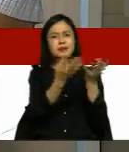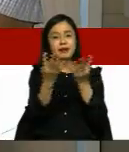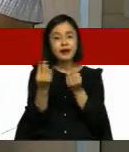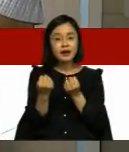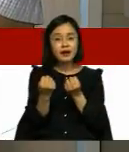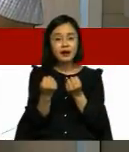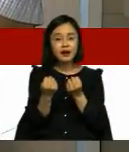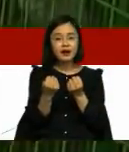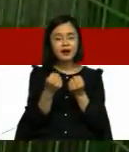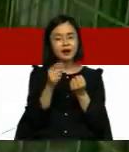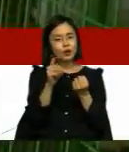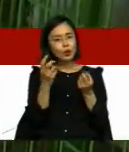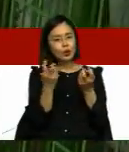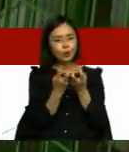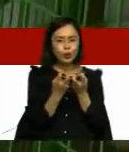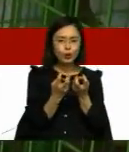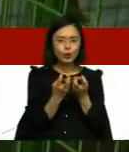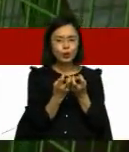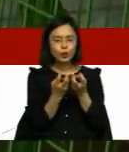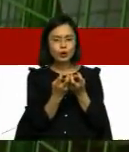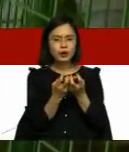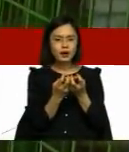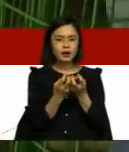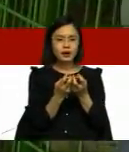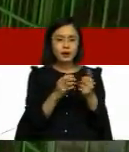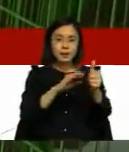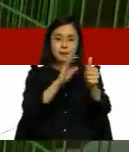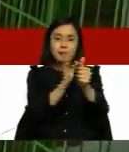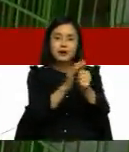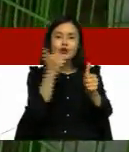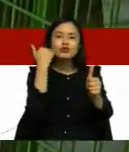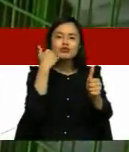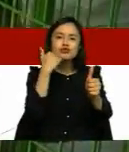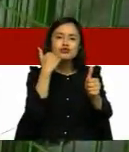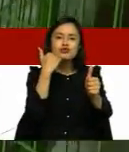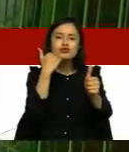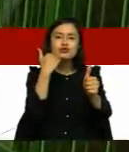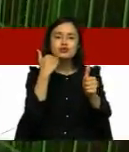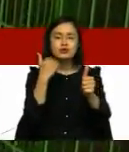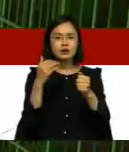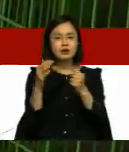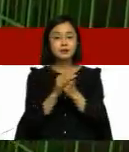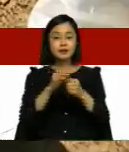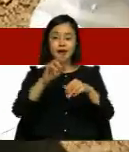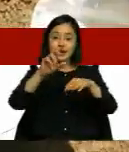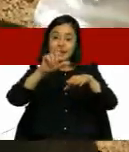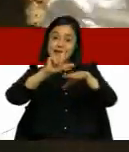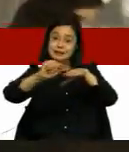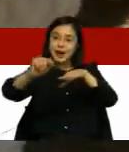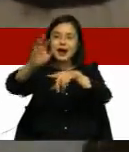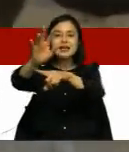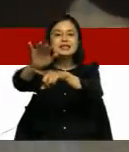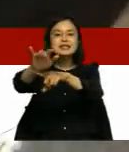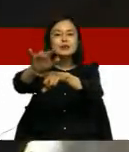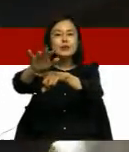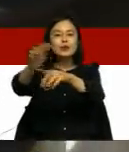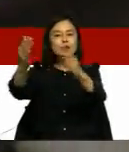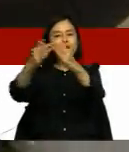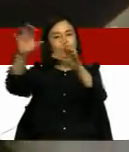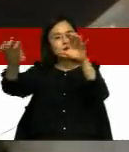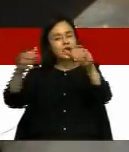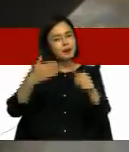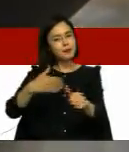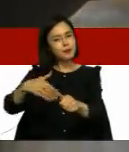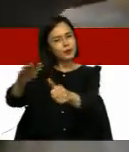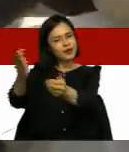있죠. 굉장히 크기가 큽니다. 아, 예. 그래서 일반 가정에서는 키우기 힘들고 전원주택이라든지 이런 데서 키워야 되는데 있죠. 네. 근데